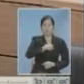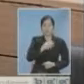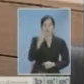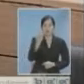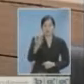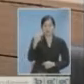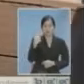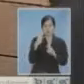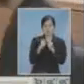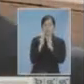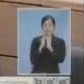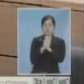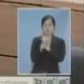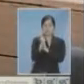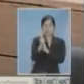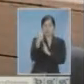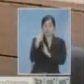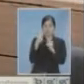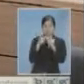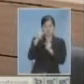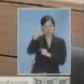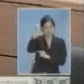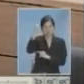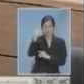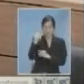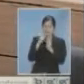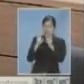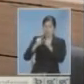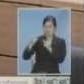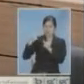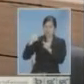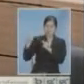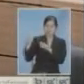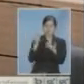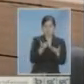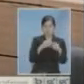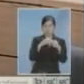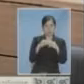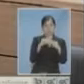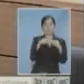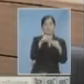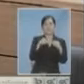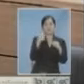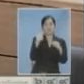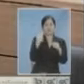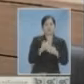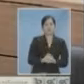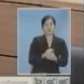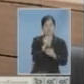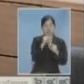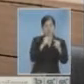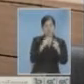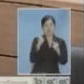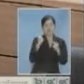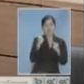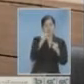เอาให้นักวิชาการเอาที่ผู้มีความสามารถพิเศษเนี่ยมาเป็นทักสภาหนึ่งเพื่อมันจะได้คานอำนา